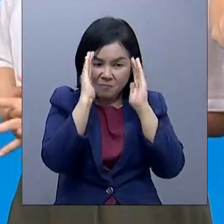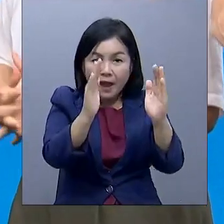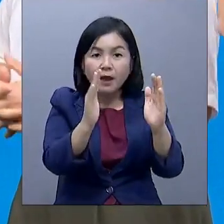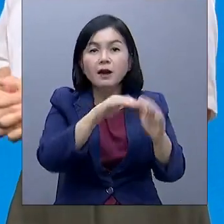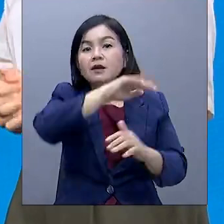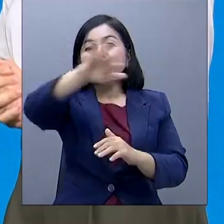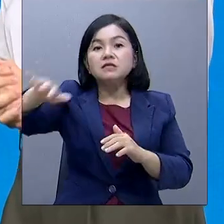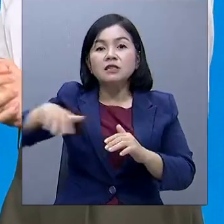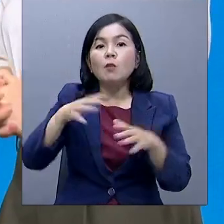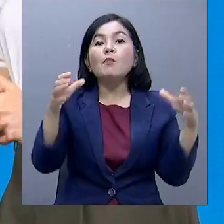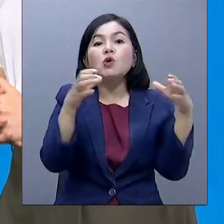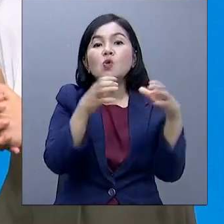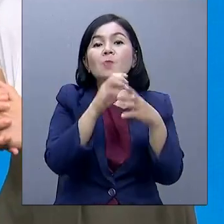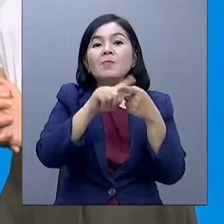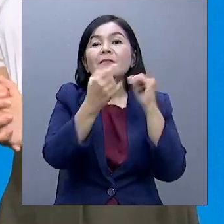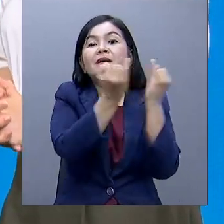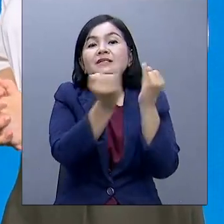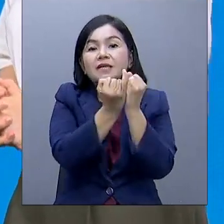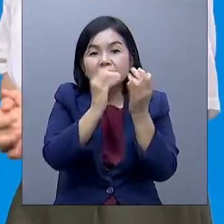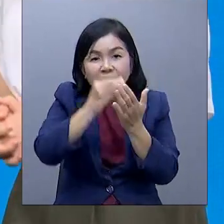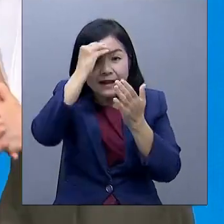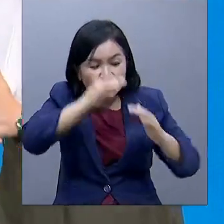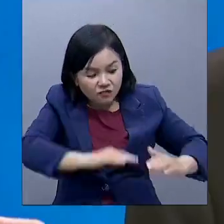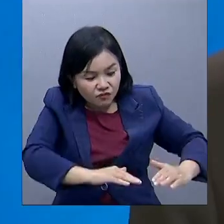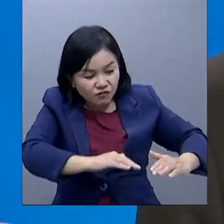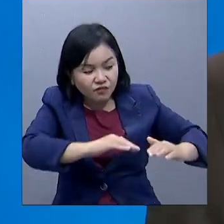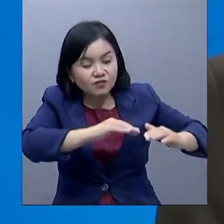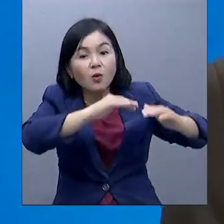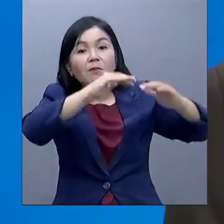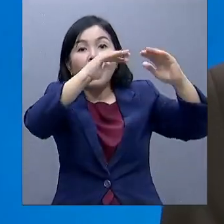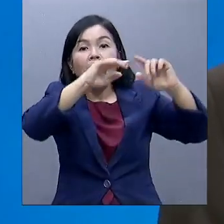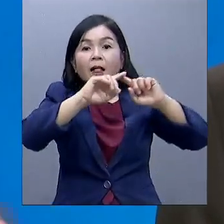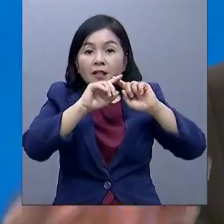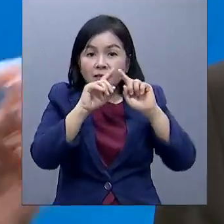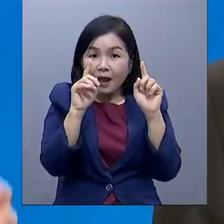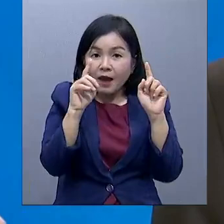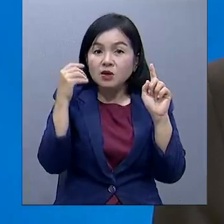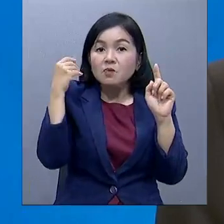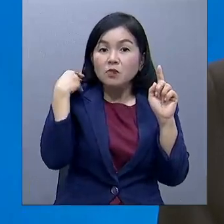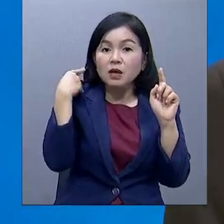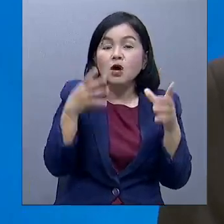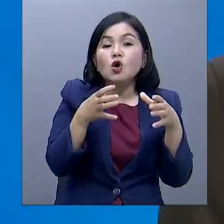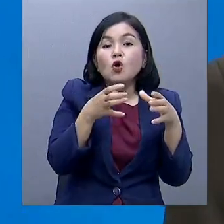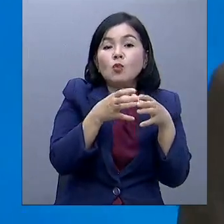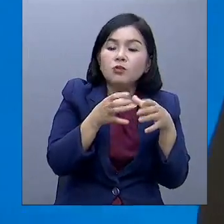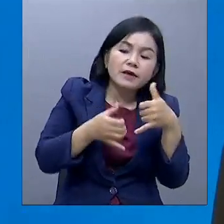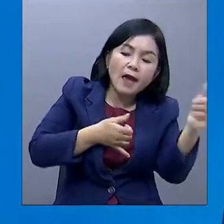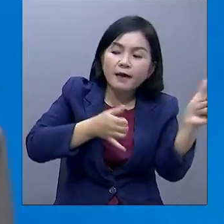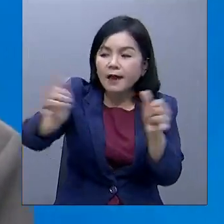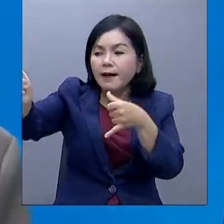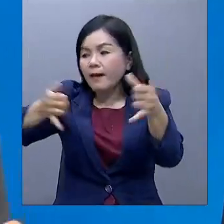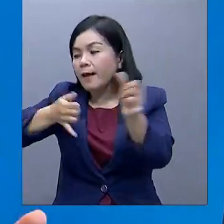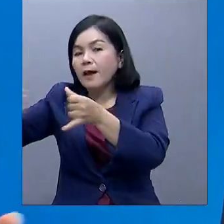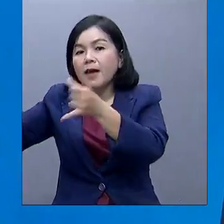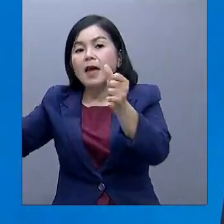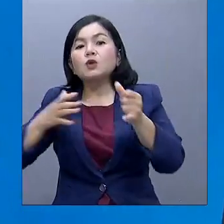ในเรื่องคือเป็นแก๊งเพื่อนที่สนิทมากันตั้งแต่สมัยมัธยมแต่ก็จะมีเรื่องที่แบบทำให้ไม่ได้อยู่ในกลุ่มด้วยกันหมายถึงตัวพลอยดาว